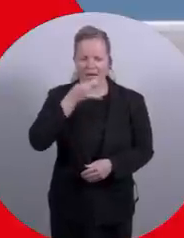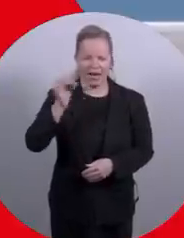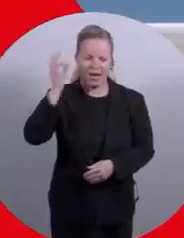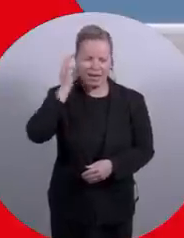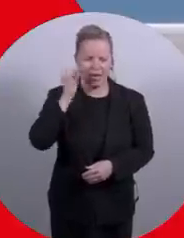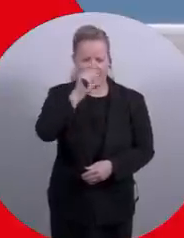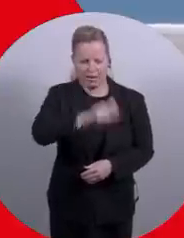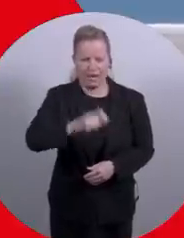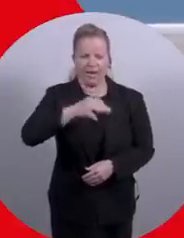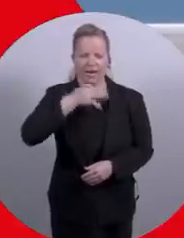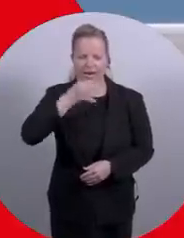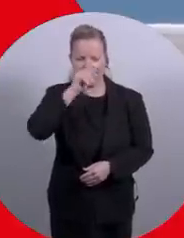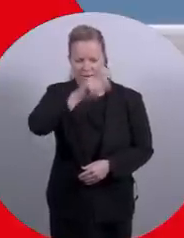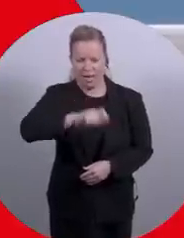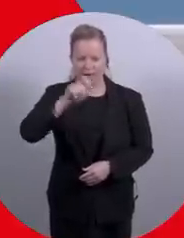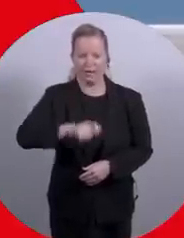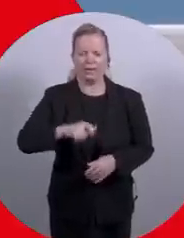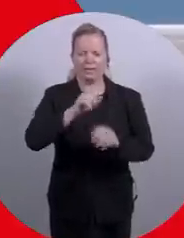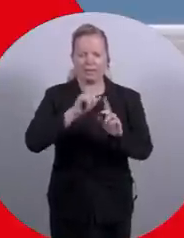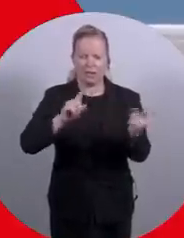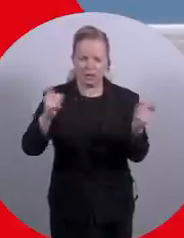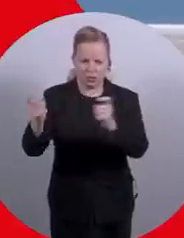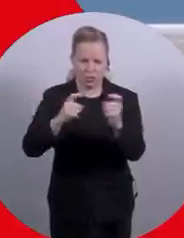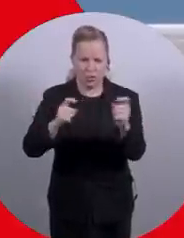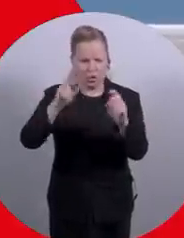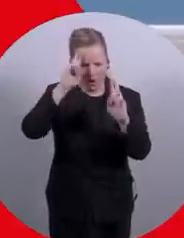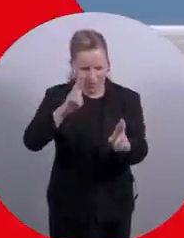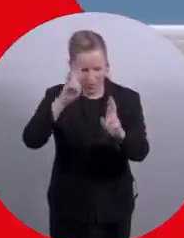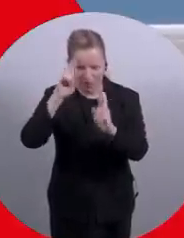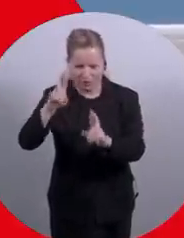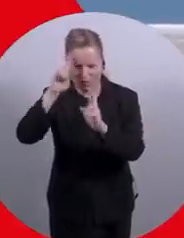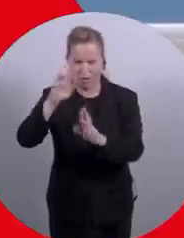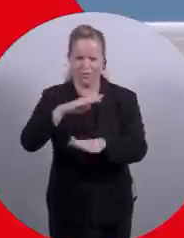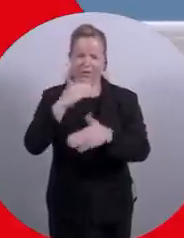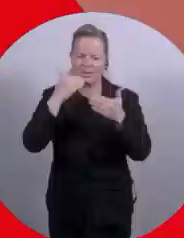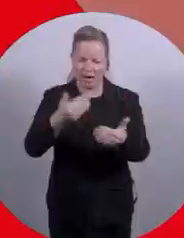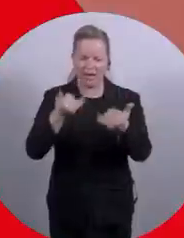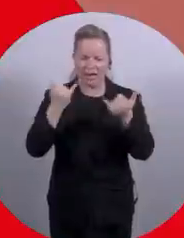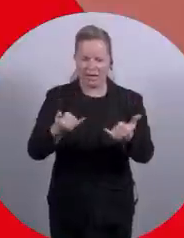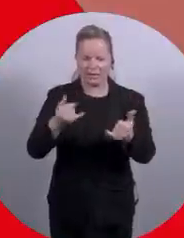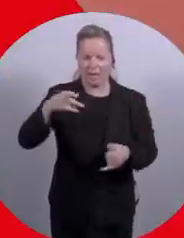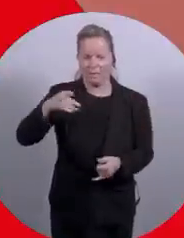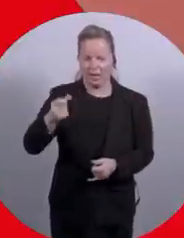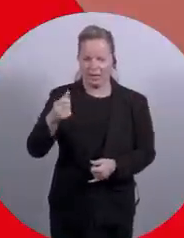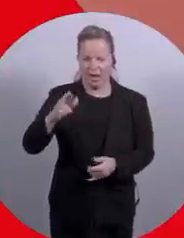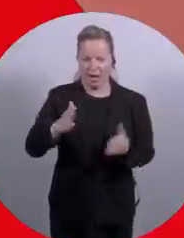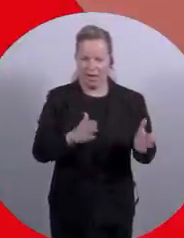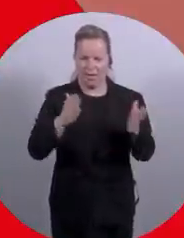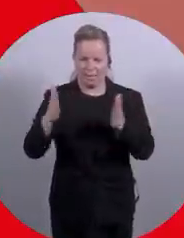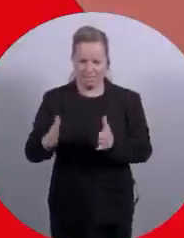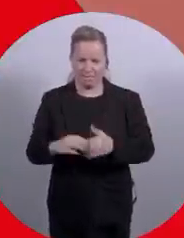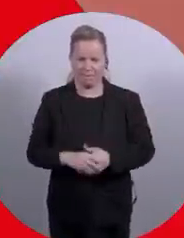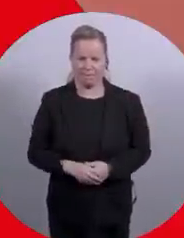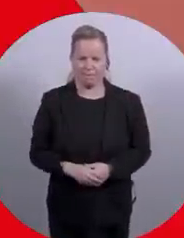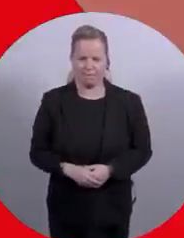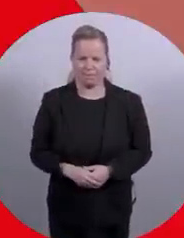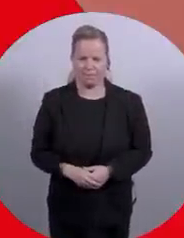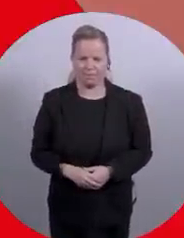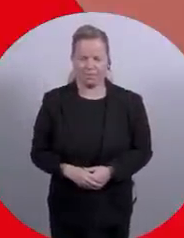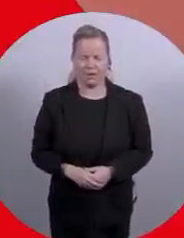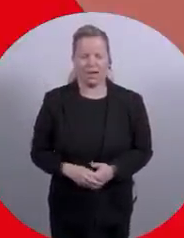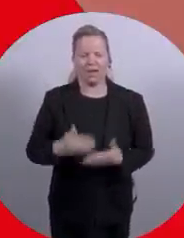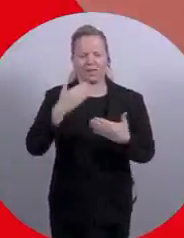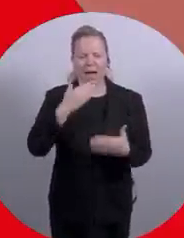sehr respektvollen Diskussion beteiligt haben und ich darf an den Peter übergeben danke liebe